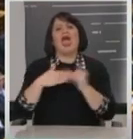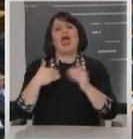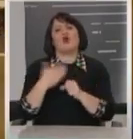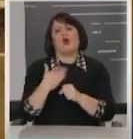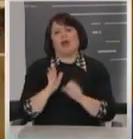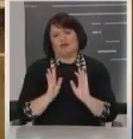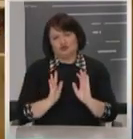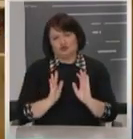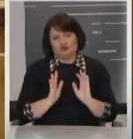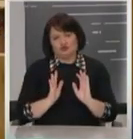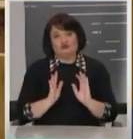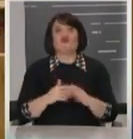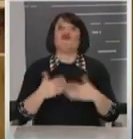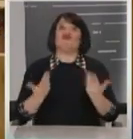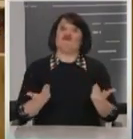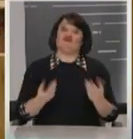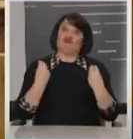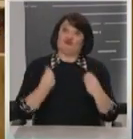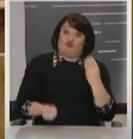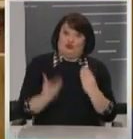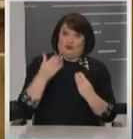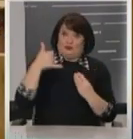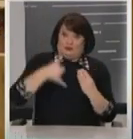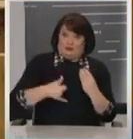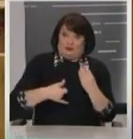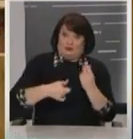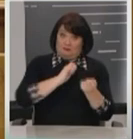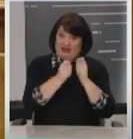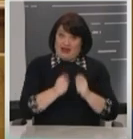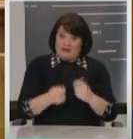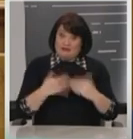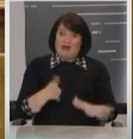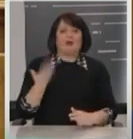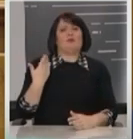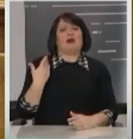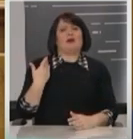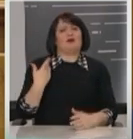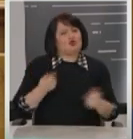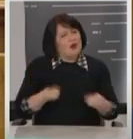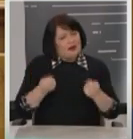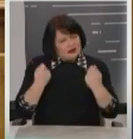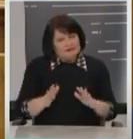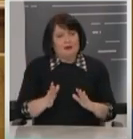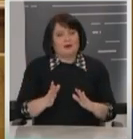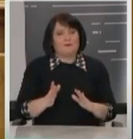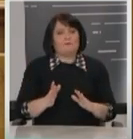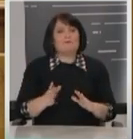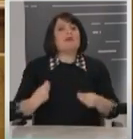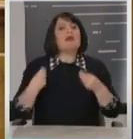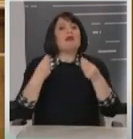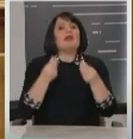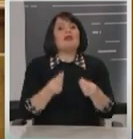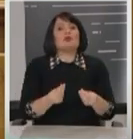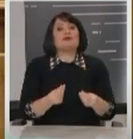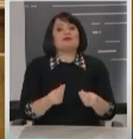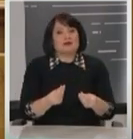Μάλιστα. Βαθιά μεταρρυθμιστική τομή. Την υλοποιήσατε τα προηγούμενα χρόνια και δώσατε